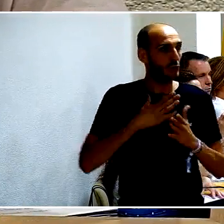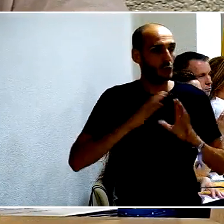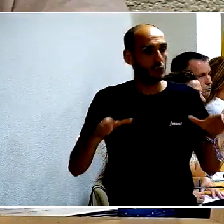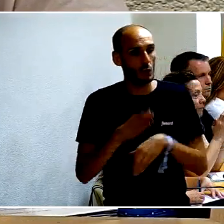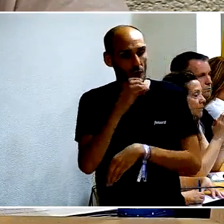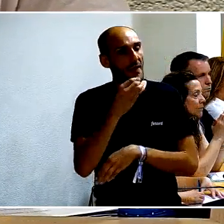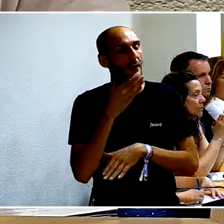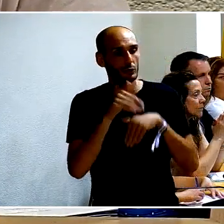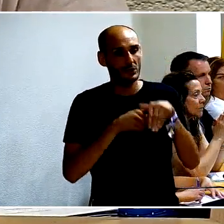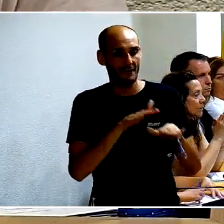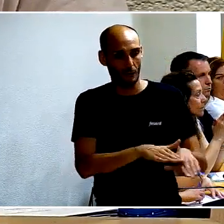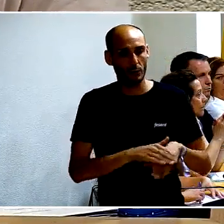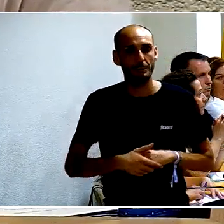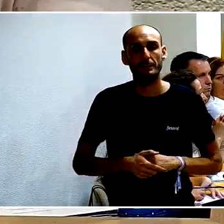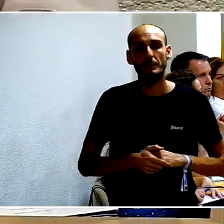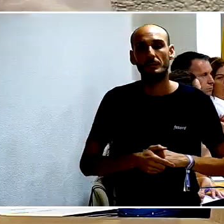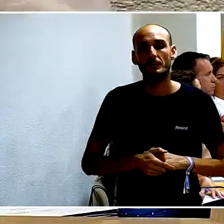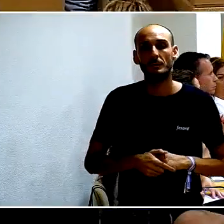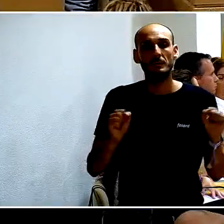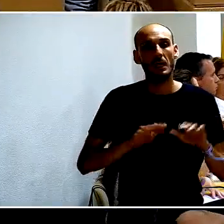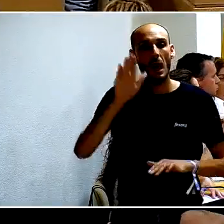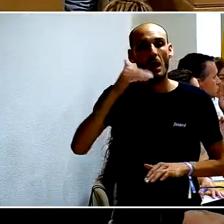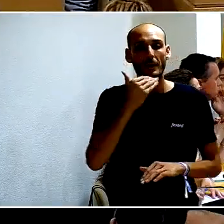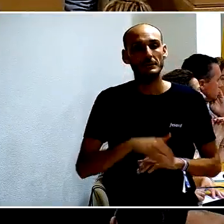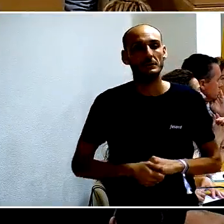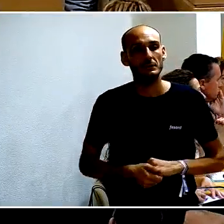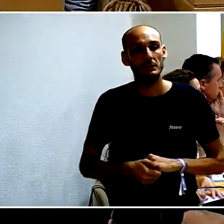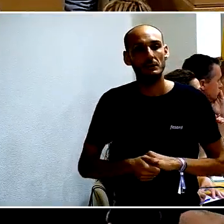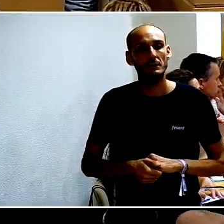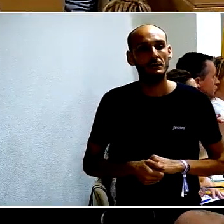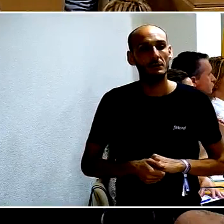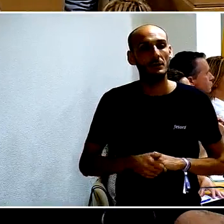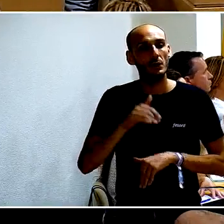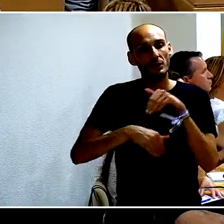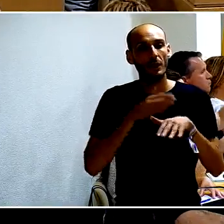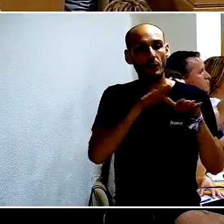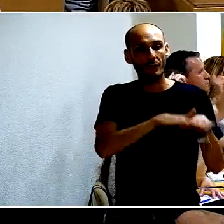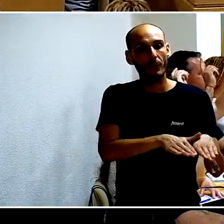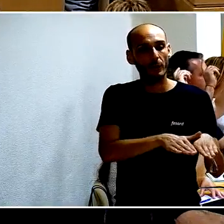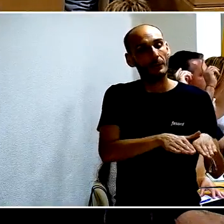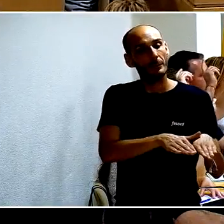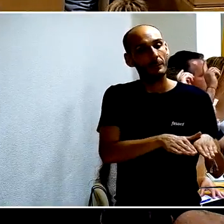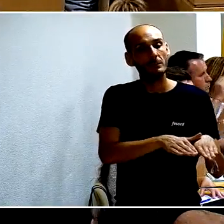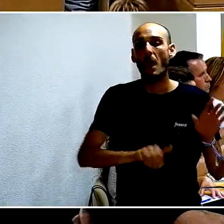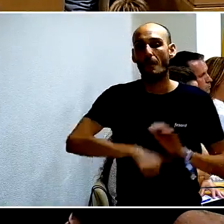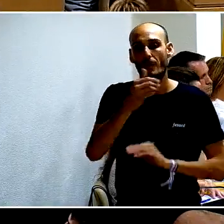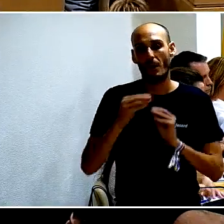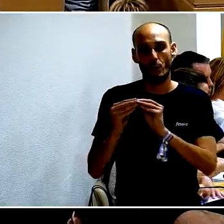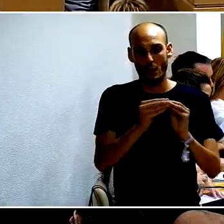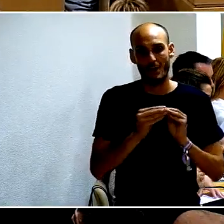será favorable. Vale. ¿Alguna otra palabra? Pasem a la votació. Vots a favor de la proposta. Quedaria aprovada per